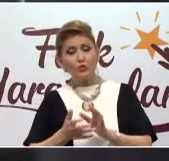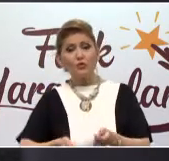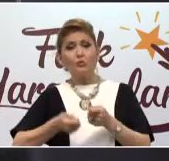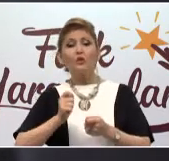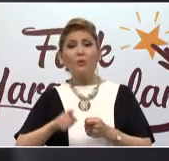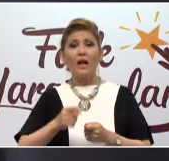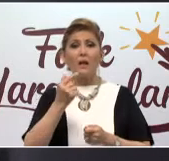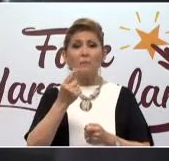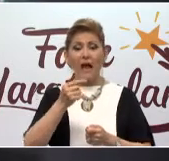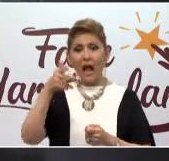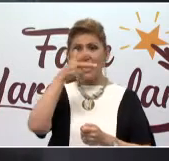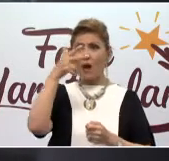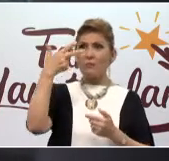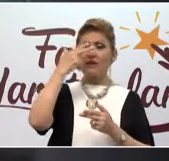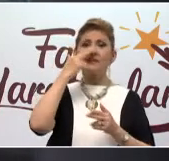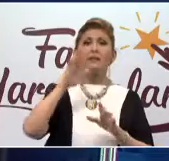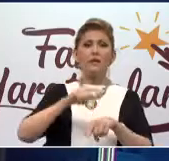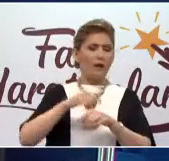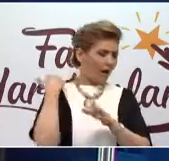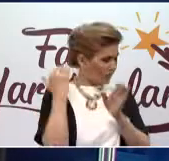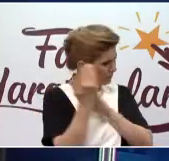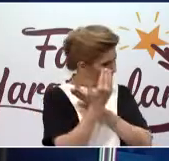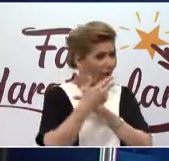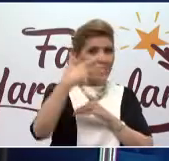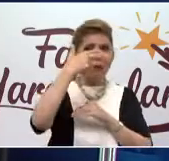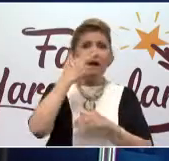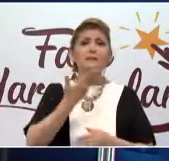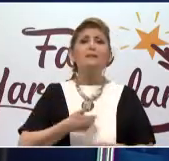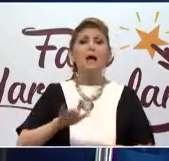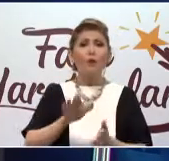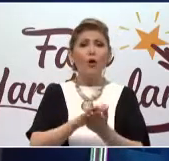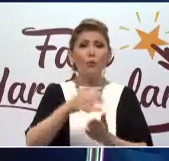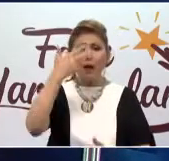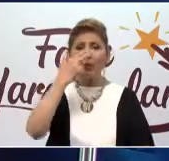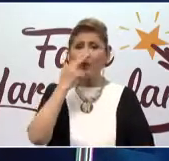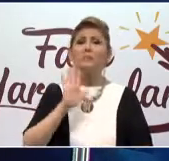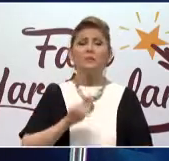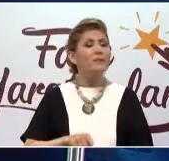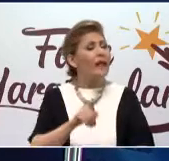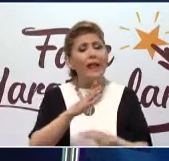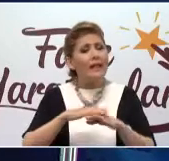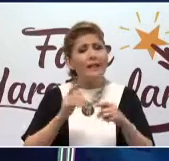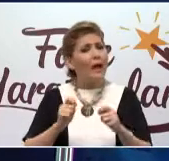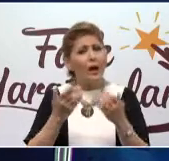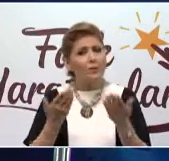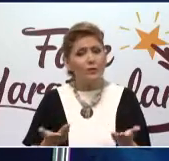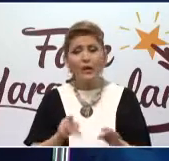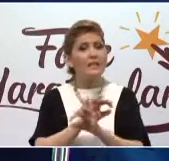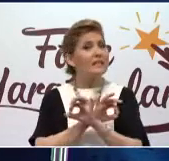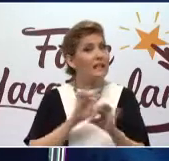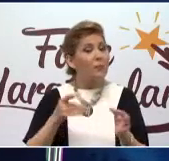Çünkü karanın biraz kamera fobisi var. Bir saattir arkası dönük oturuyordu. Nurdeniz Hanım, ne yapıyorsunuz acaba? Tam